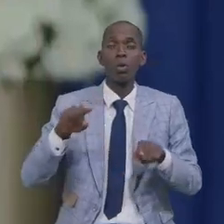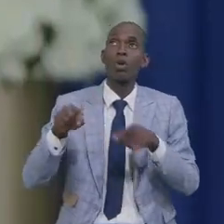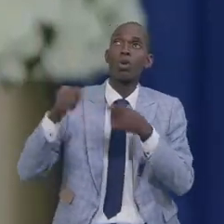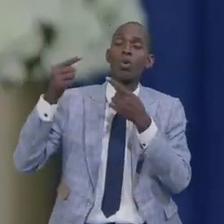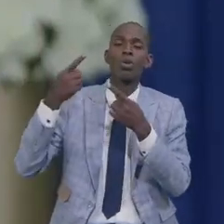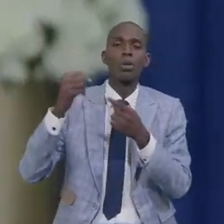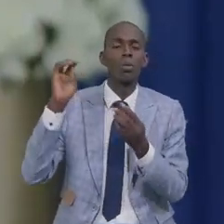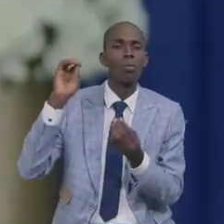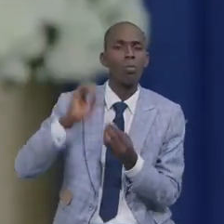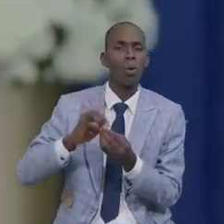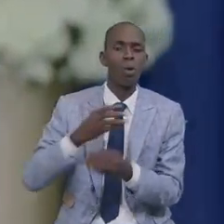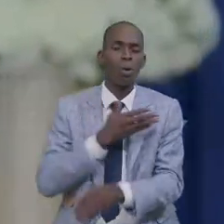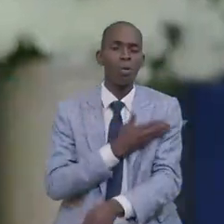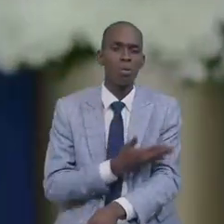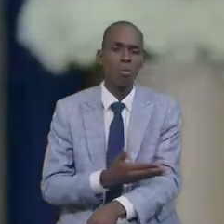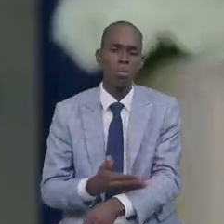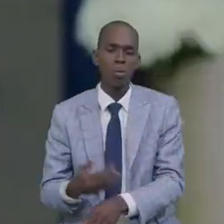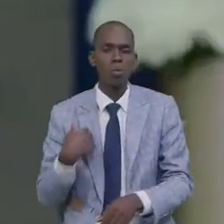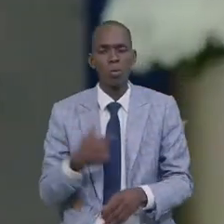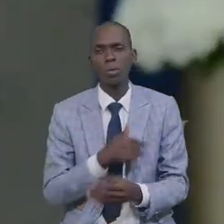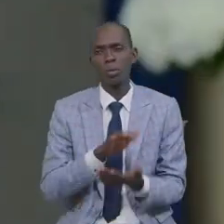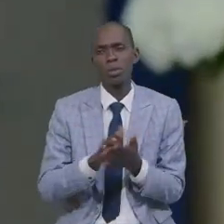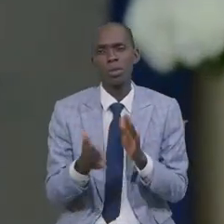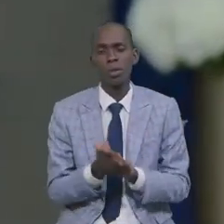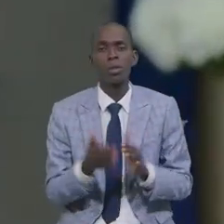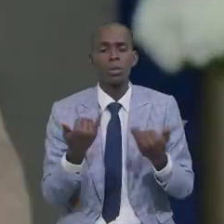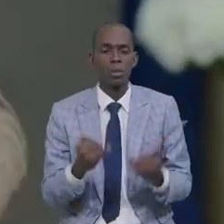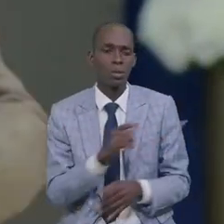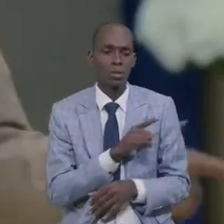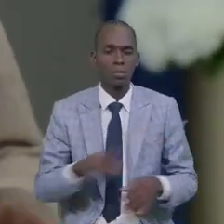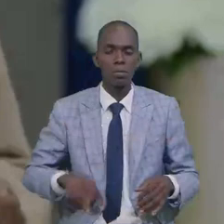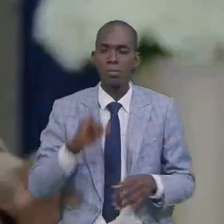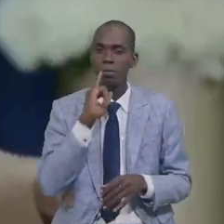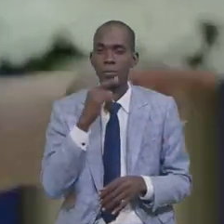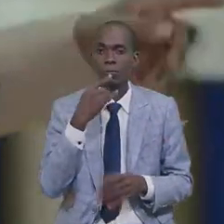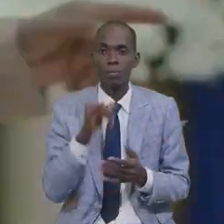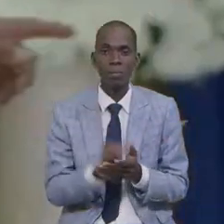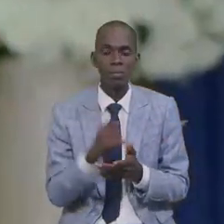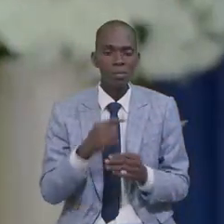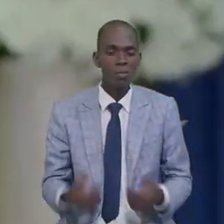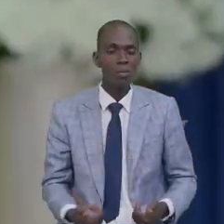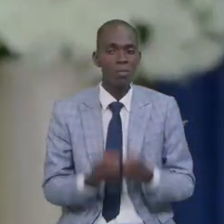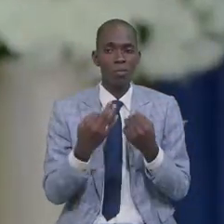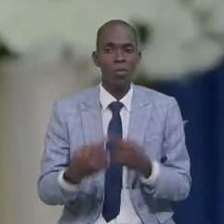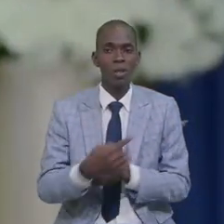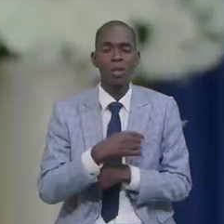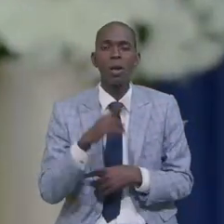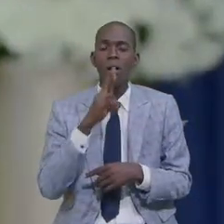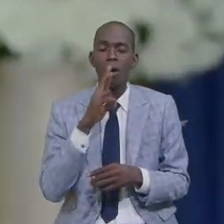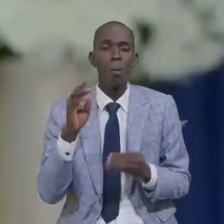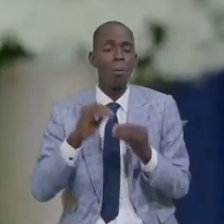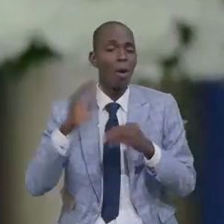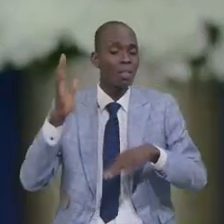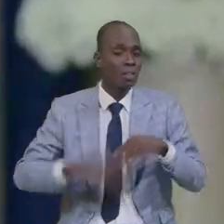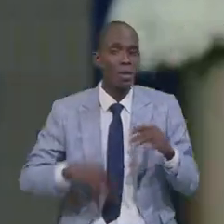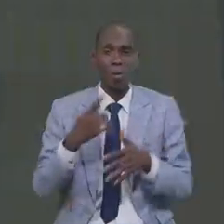nous refroidissons. Ainsi donc le Seigneur dit, le défi du jour, il y a plus,